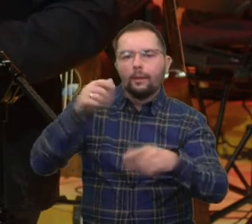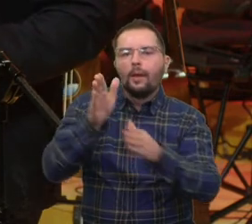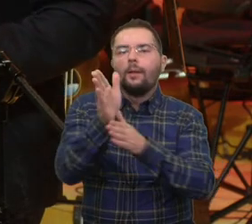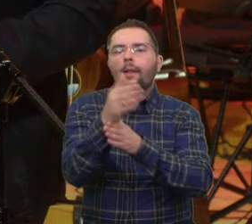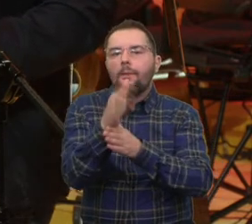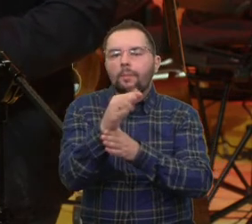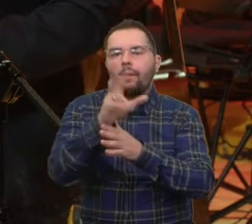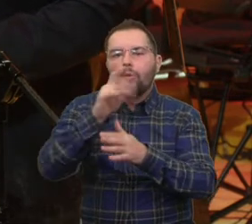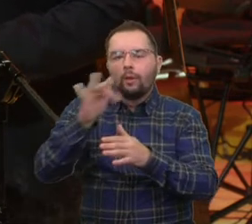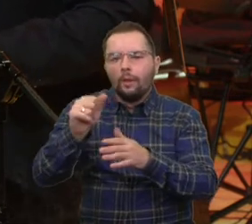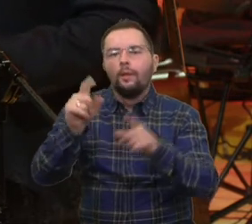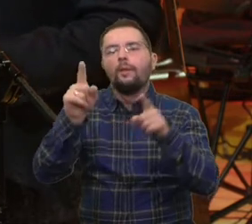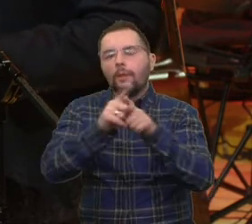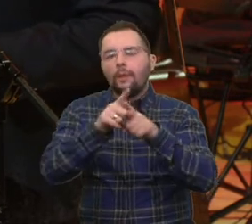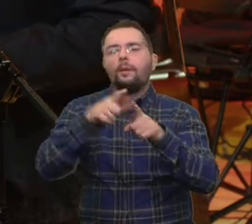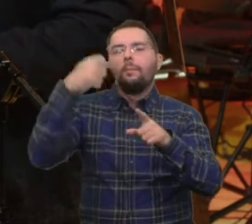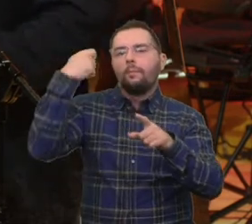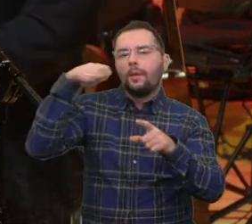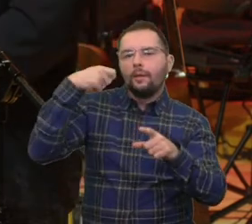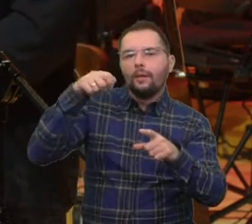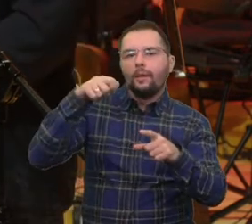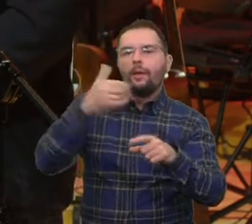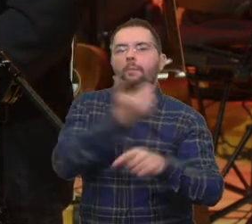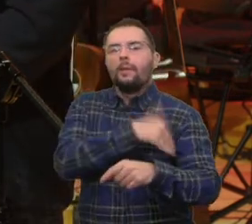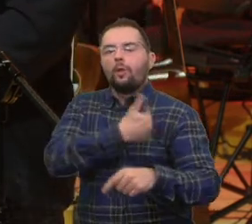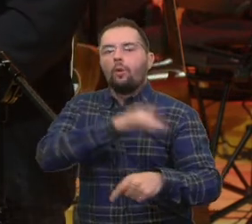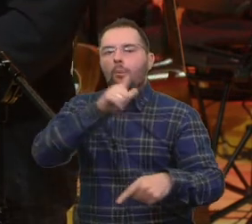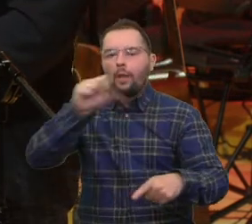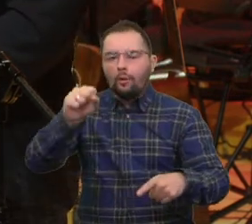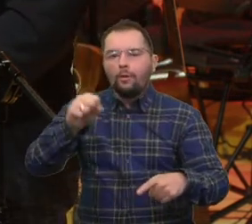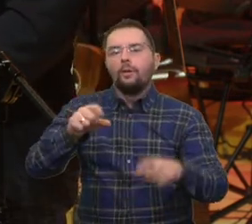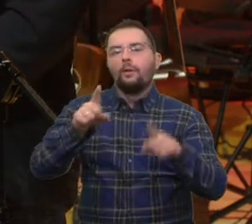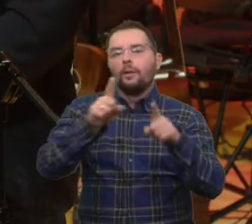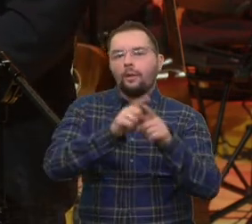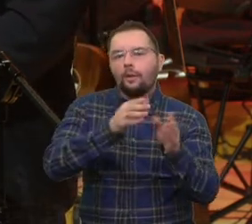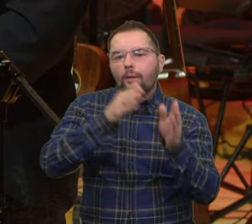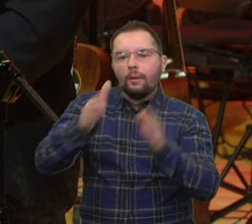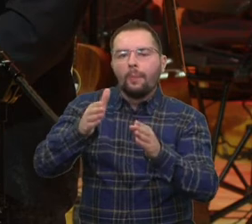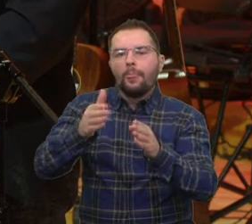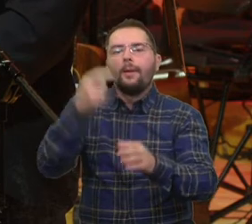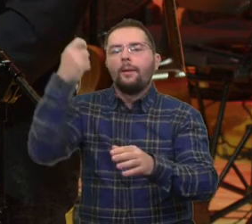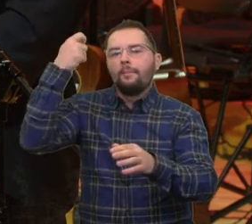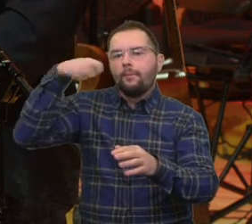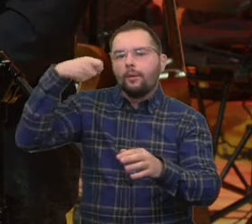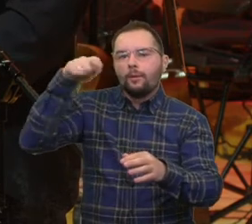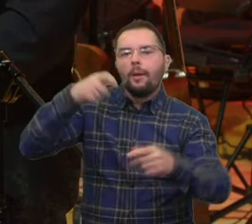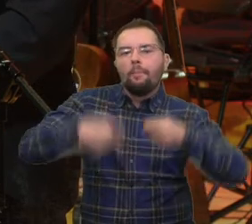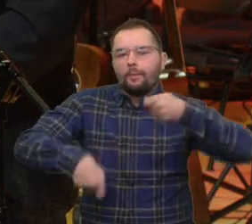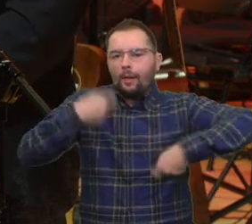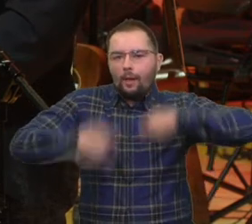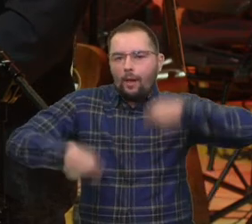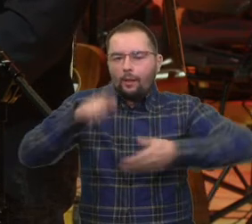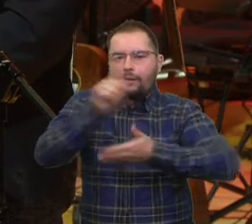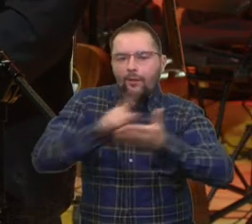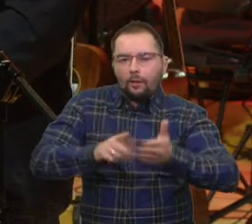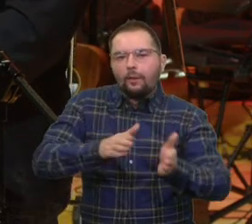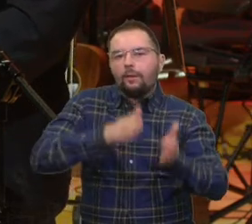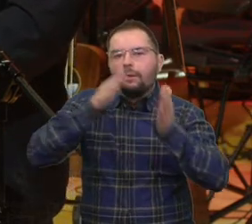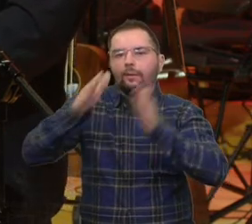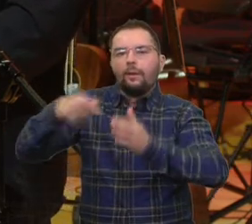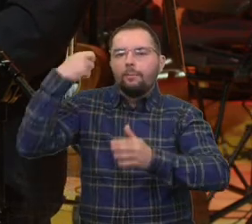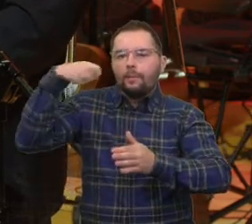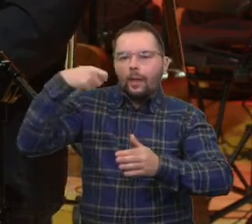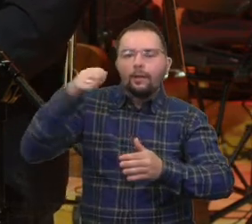Rybnika. Jarosław Klimaszewski, prezydent Bielska-Białej. Sława Umińska-Duraj, prezydent Piekar Śląskich. Mariusz